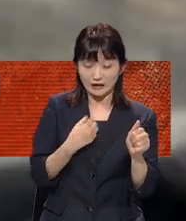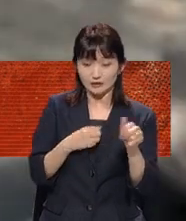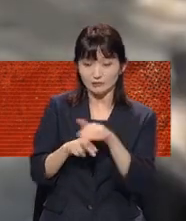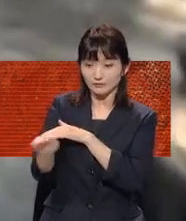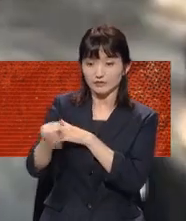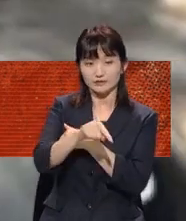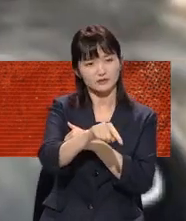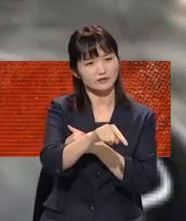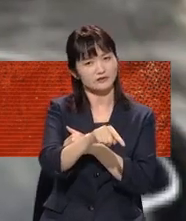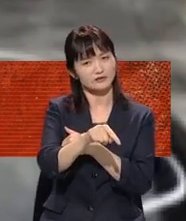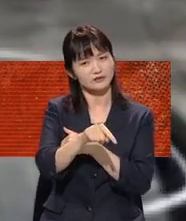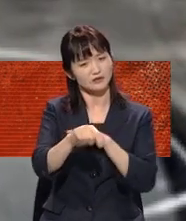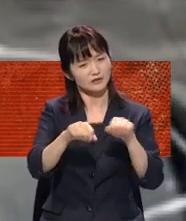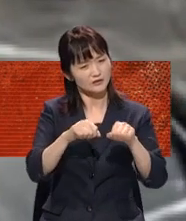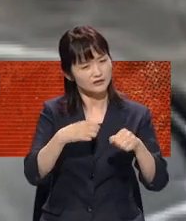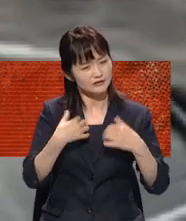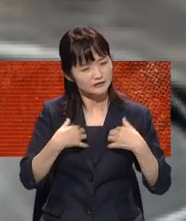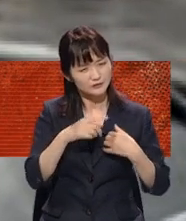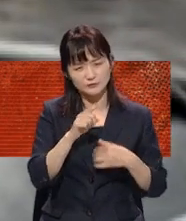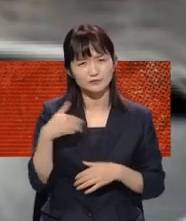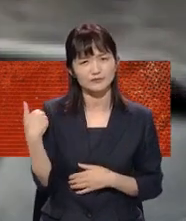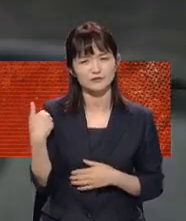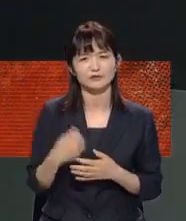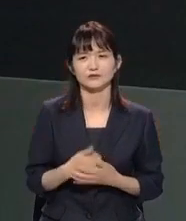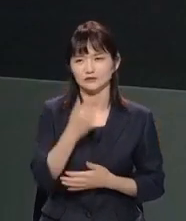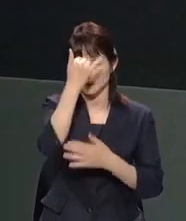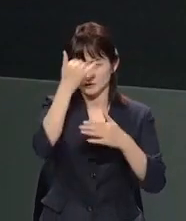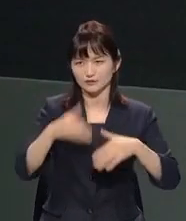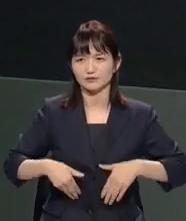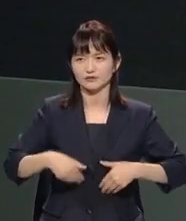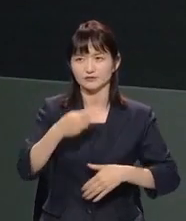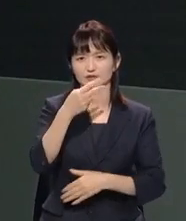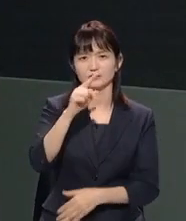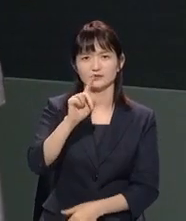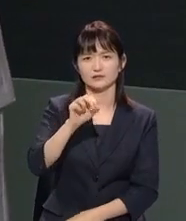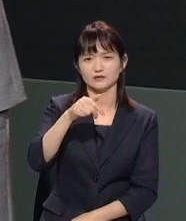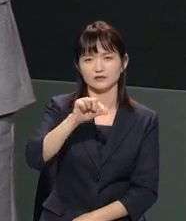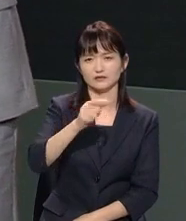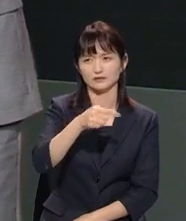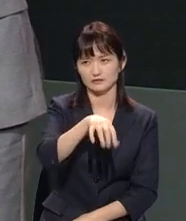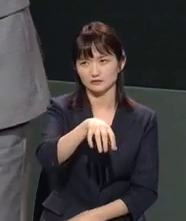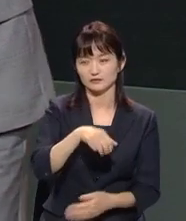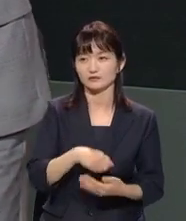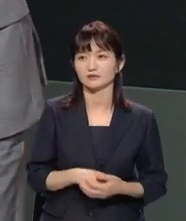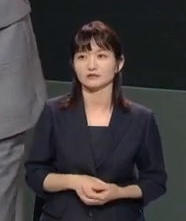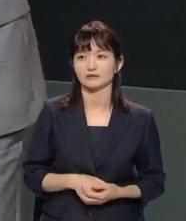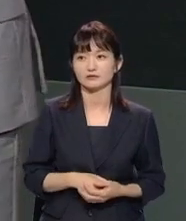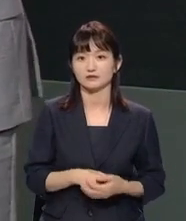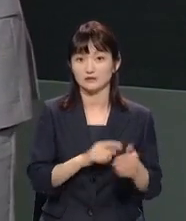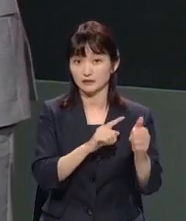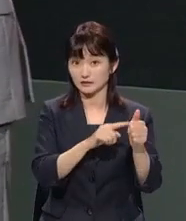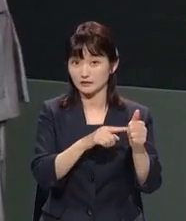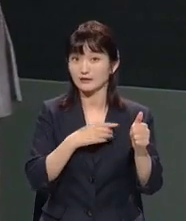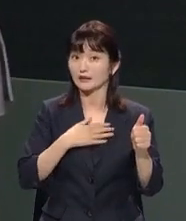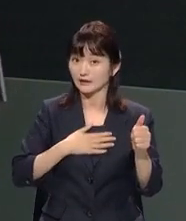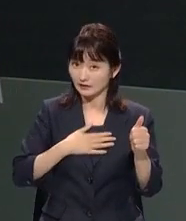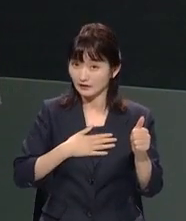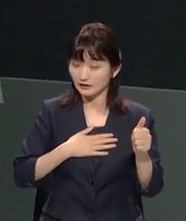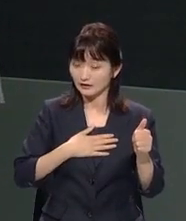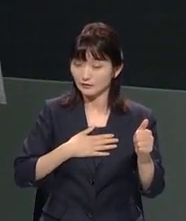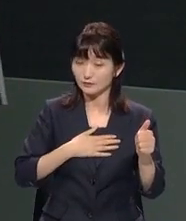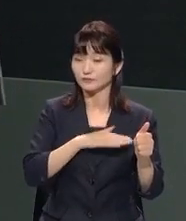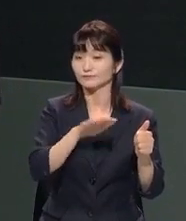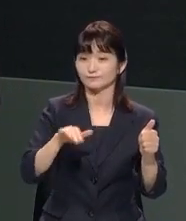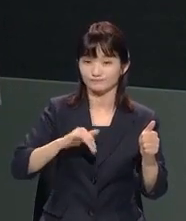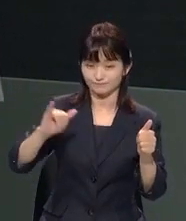납득이 되진 않습니다. 일단 저기가 충남 당진이라고 하는데요. 혹시 관련해서 저 사람 알아요 하시는 분 계시면 저희한테